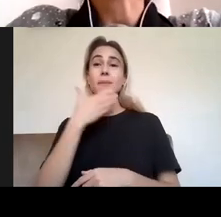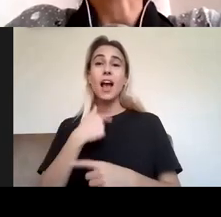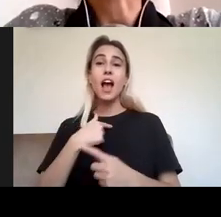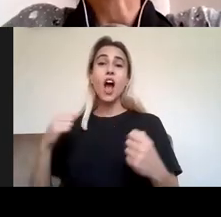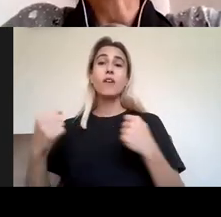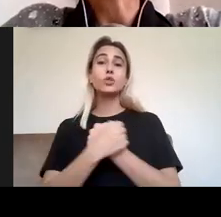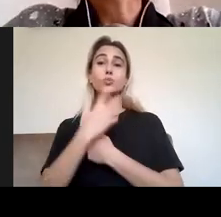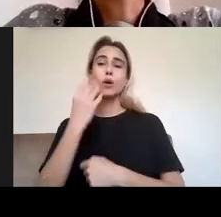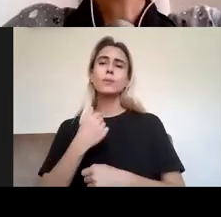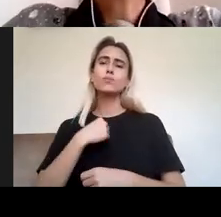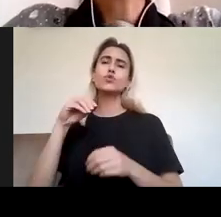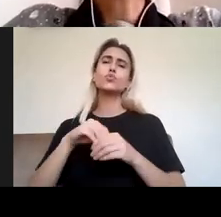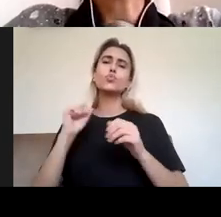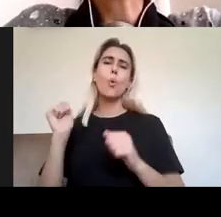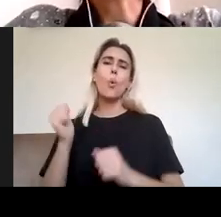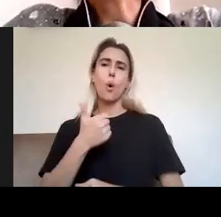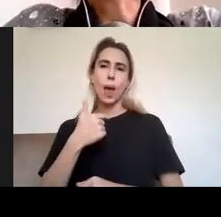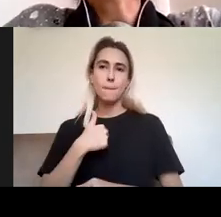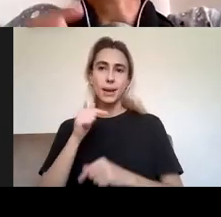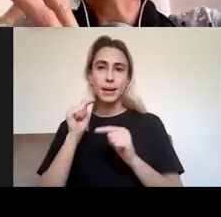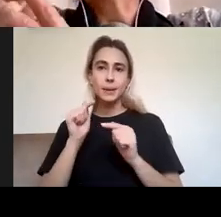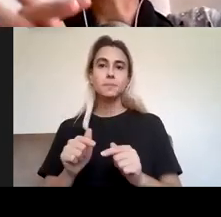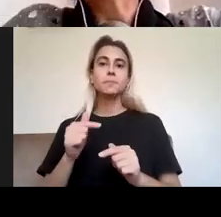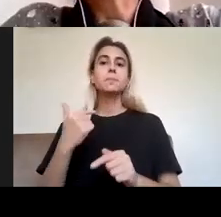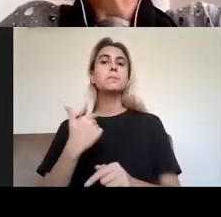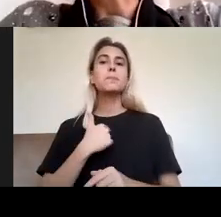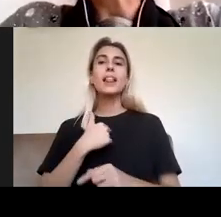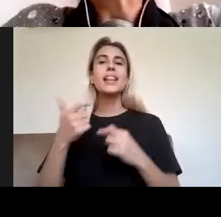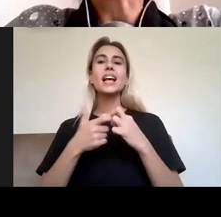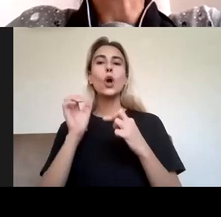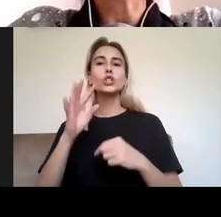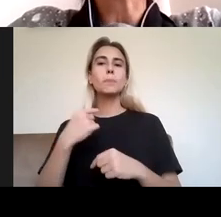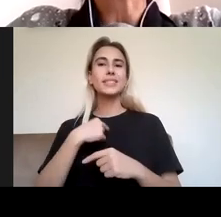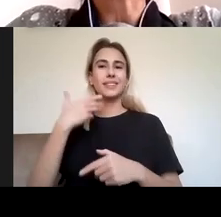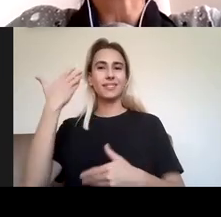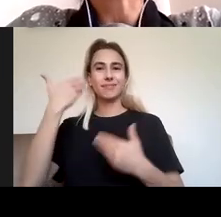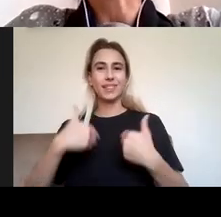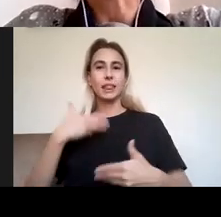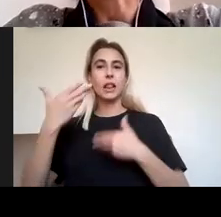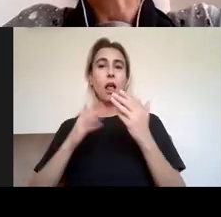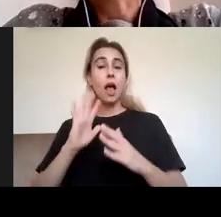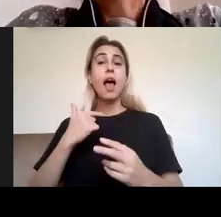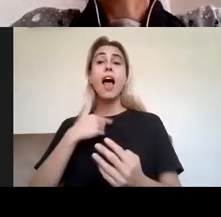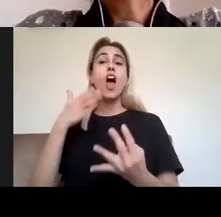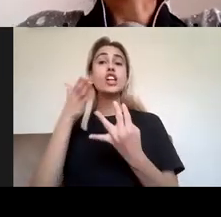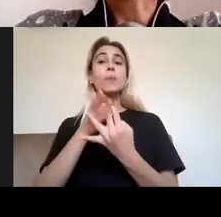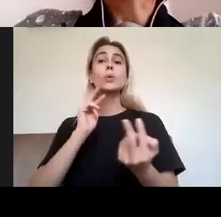olmak çok önemli benim için. Şimdi ben zaten Reza Hocam beni tanıttı ama ben neden bir erişilebilir